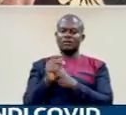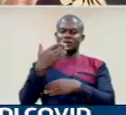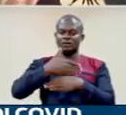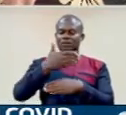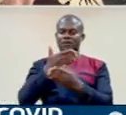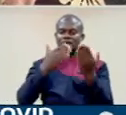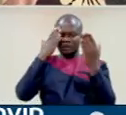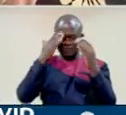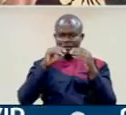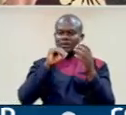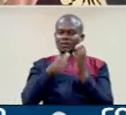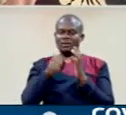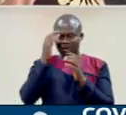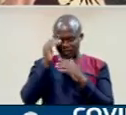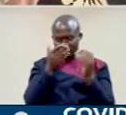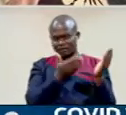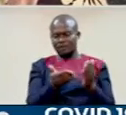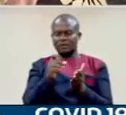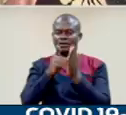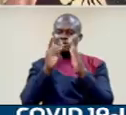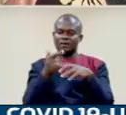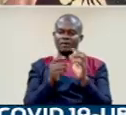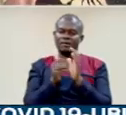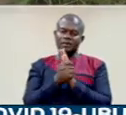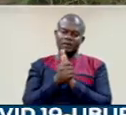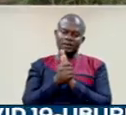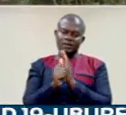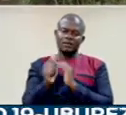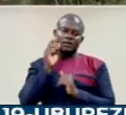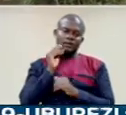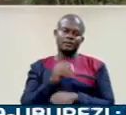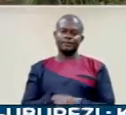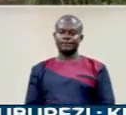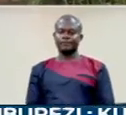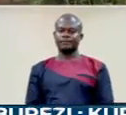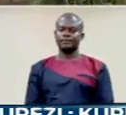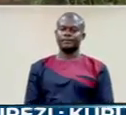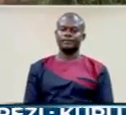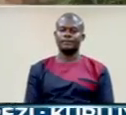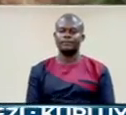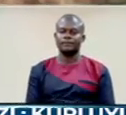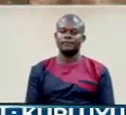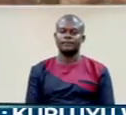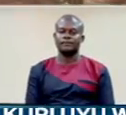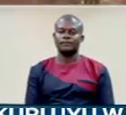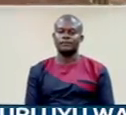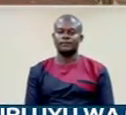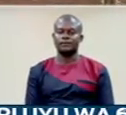we tuba tuzi ko nta kibazo gihari kuko ahita yakirwa n'abaganga kandi babihuguriwe. Uwimana Emmanuel, televiziyo y'u Rwanda mu karere ka Burera.